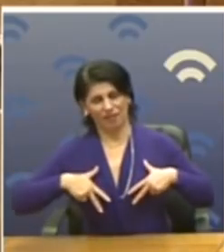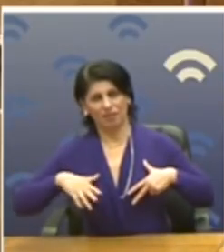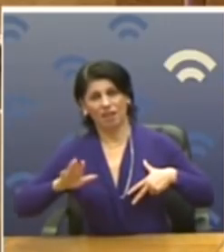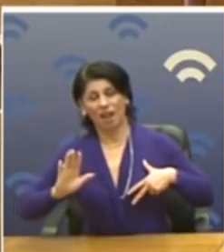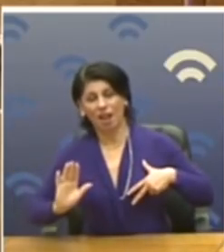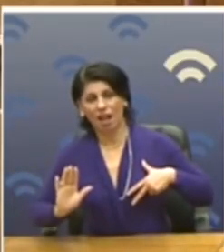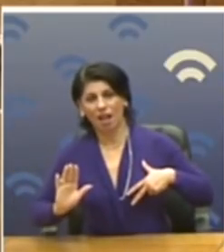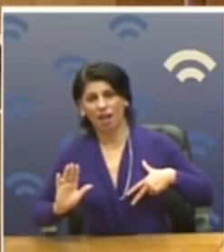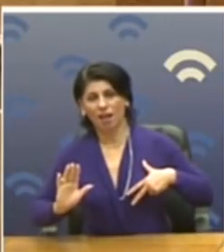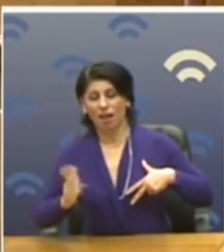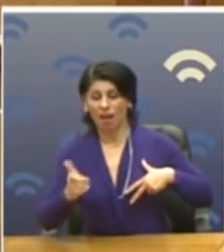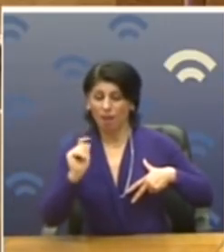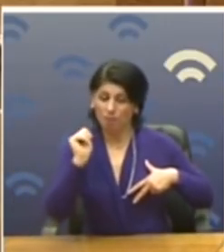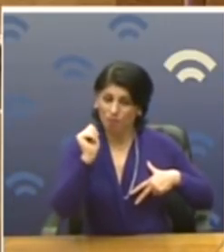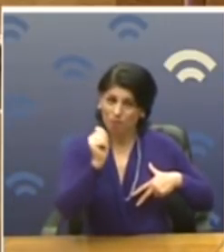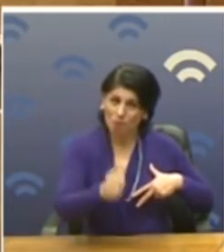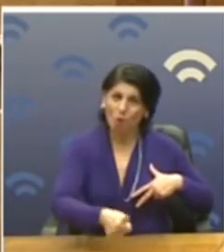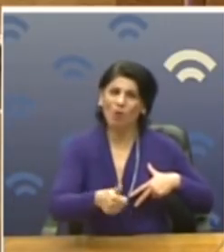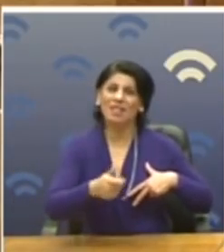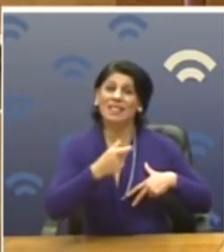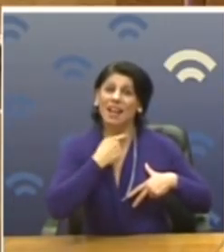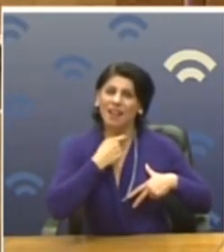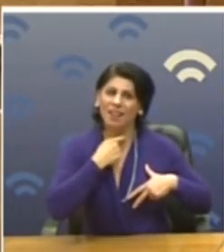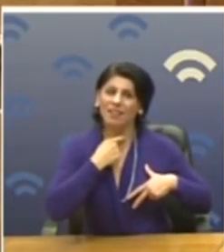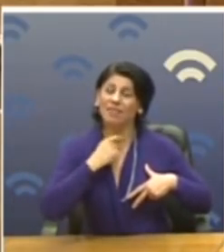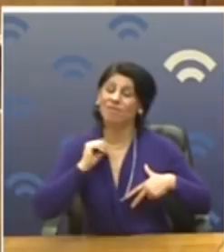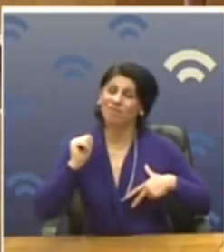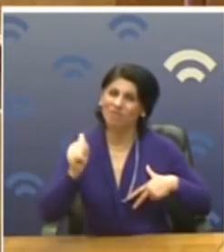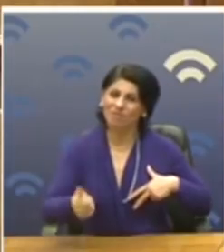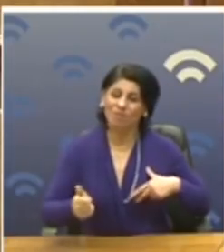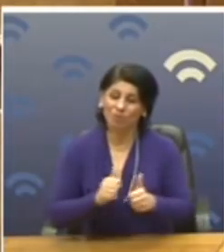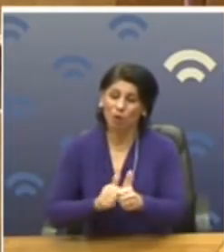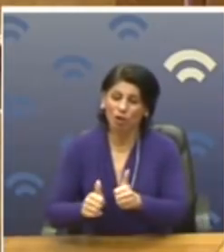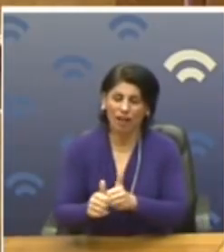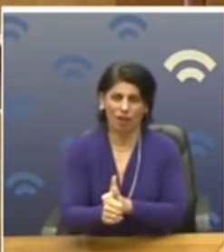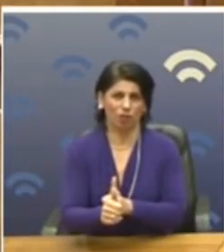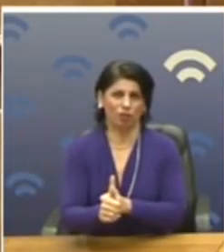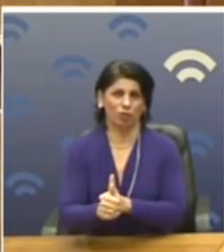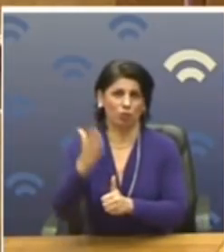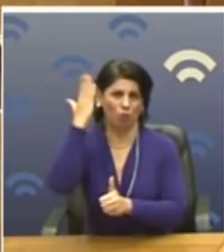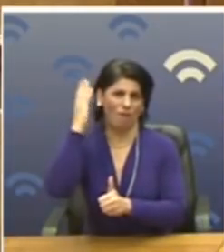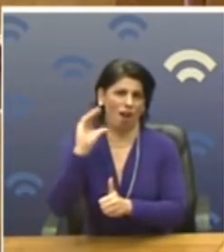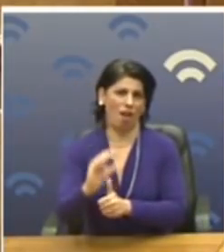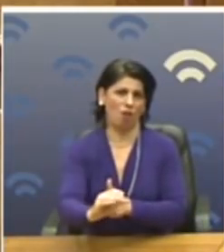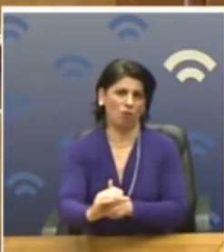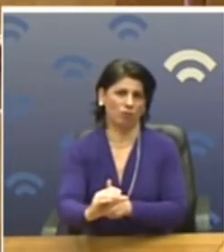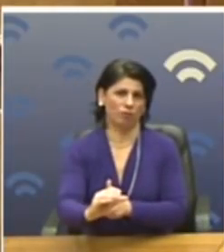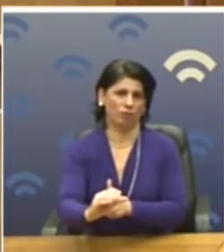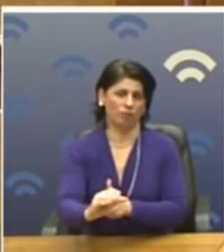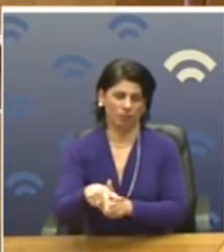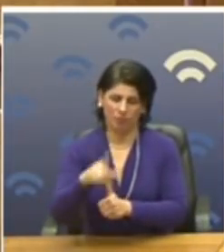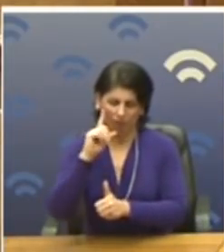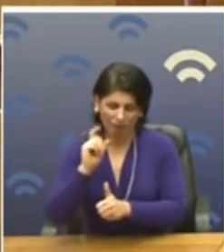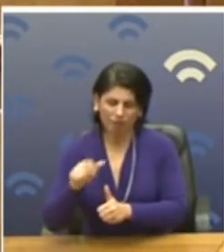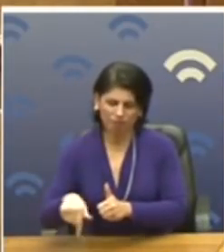αλλά από τις ίδιες τις ανάγκες, από τις ίδιες τις προτεραιότητες του κεφαλαίου σε μια